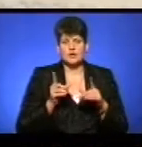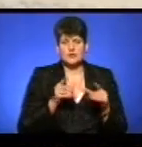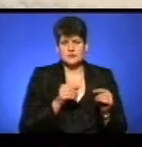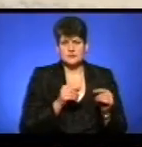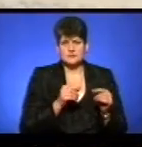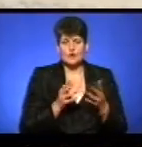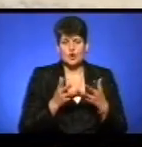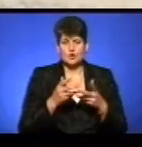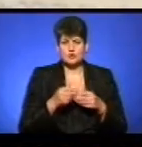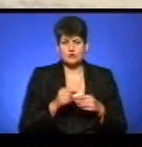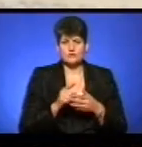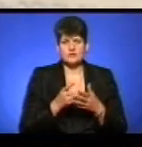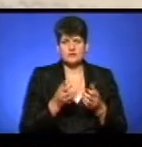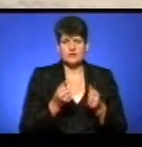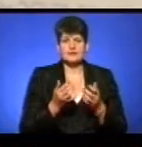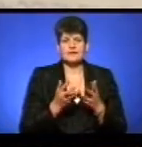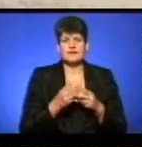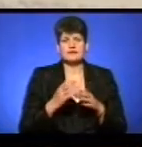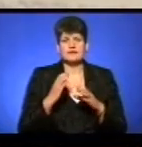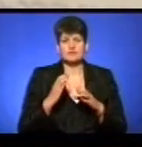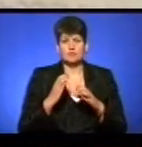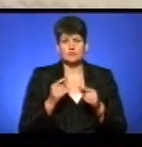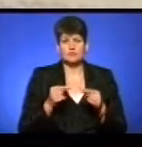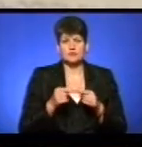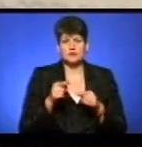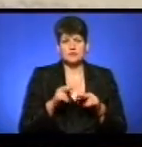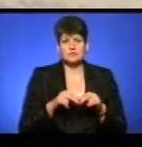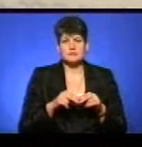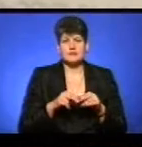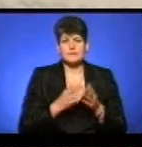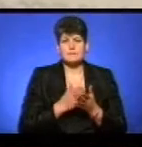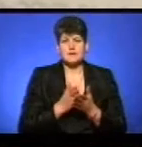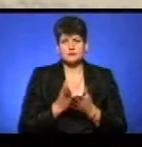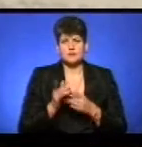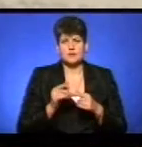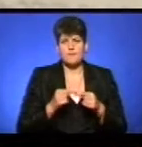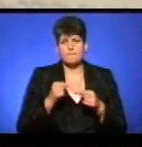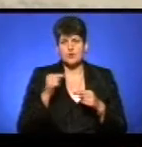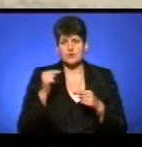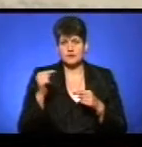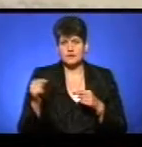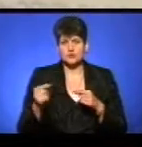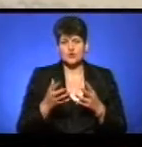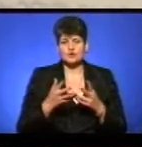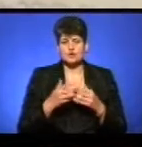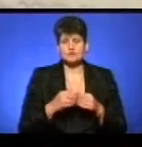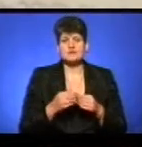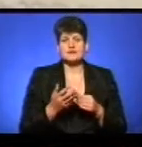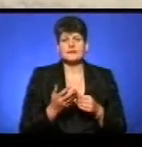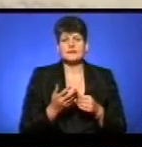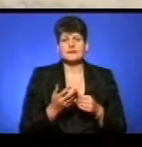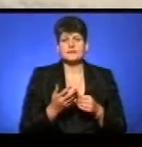розрахунками повинні брати кількість автобусів, відповідно їхні паспорта маршрутів, їхню протяжність, розраховується кількість